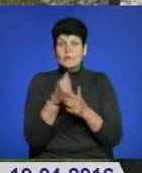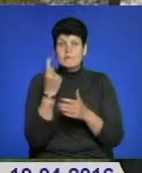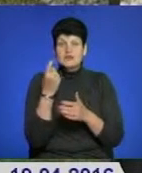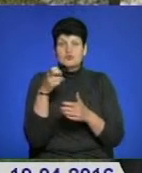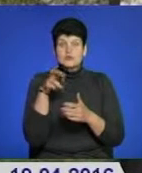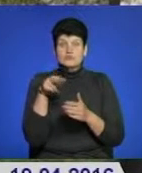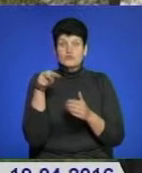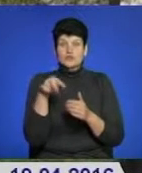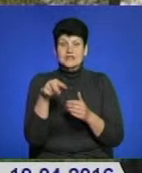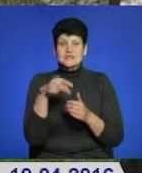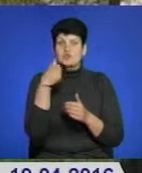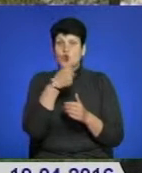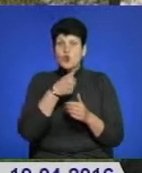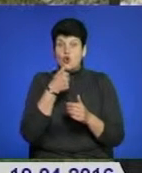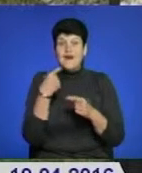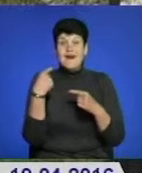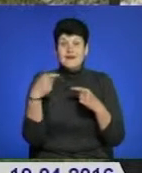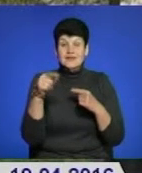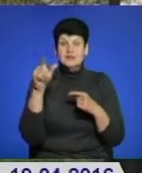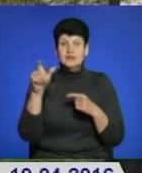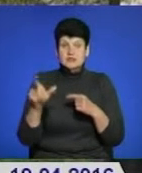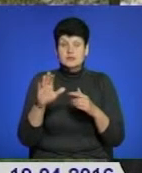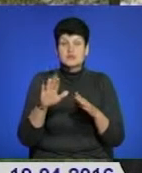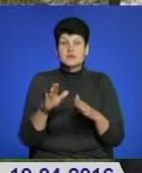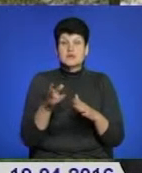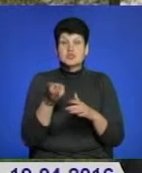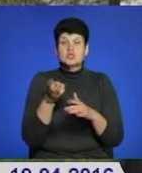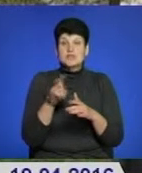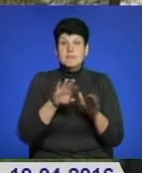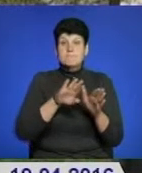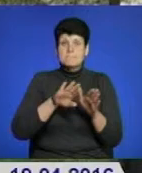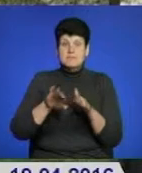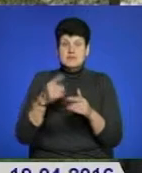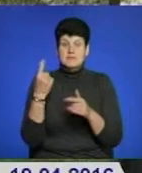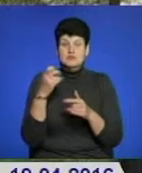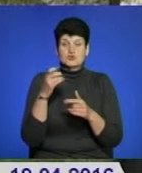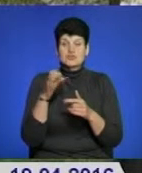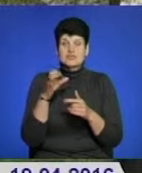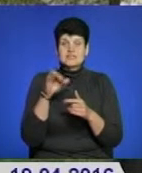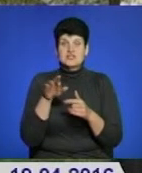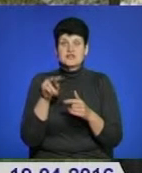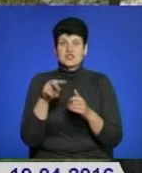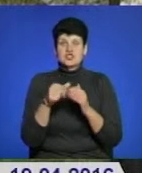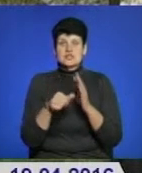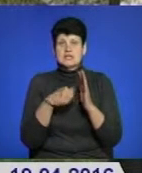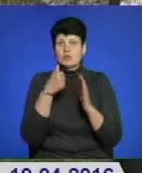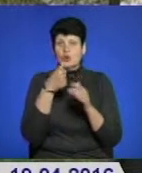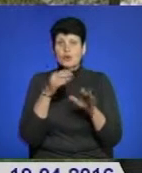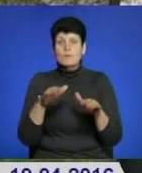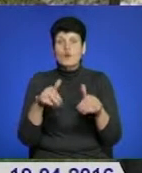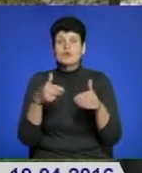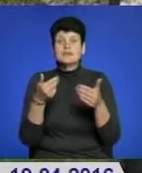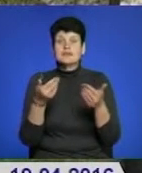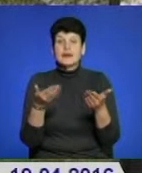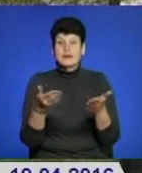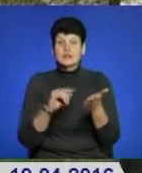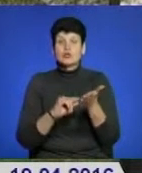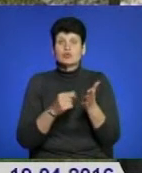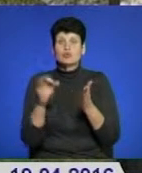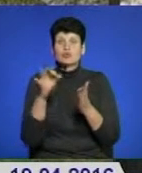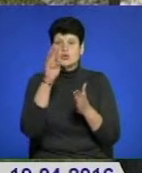липня 2000 року, а інша людина звернулася за призначенням пенсії після 1 січня 2016 року і подати довідку